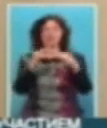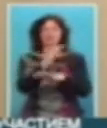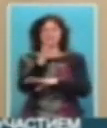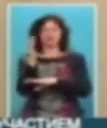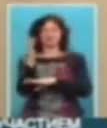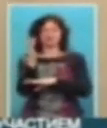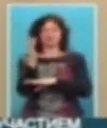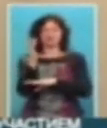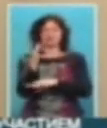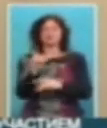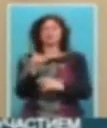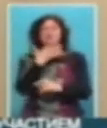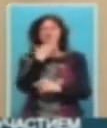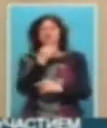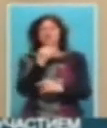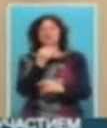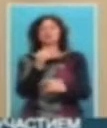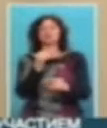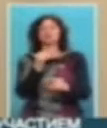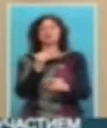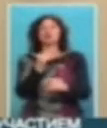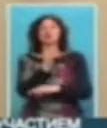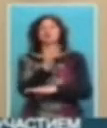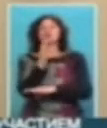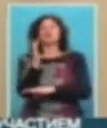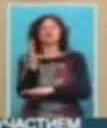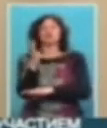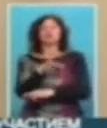так сказать, возбудить у дерева